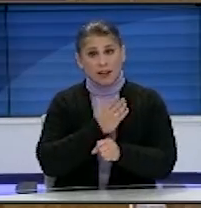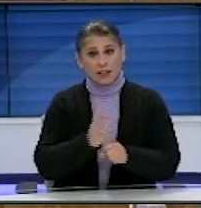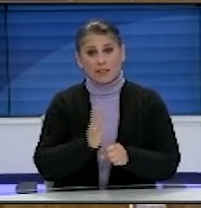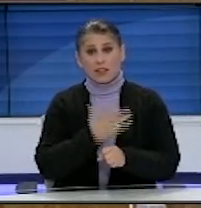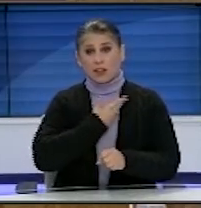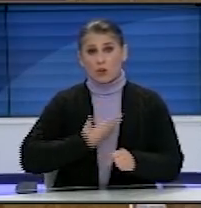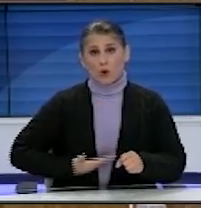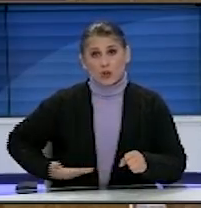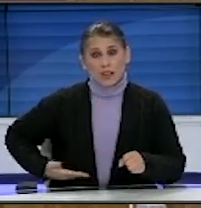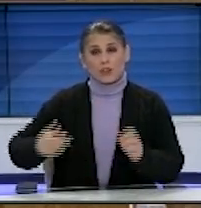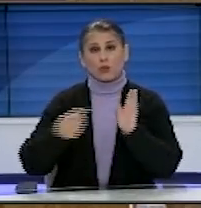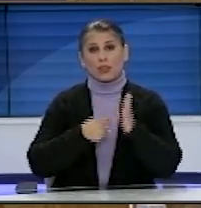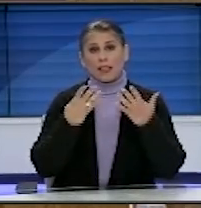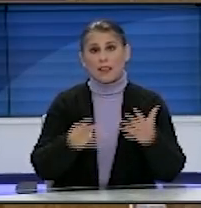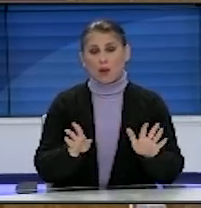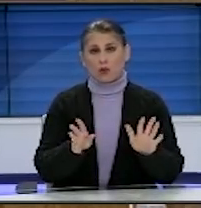διαλύθηκε η Γιουγκοσλαβία το